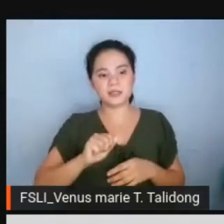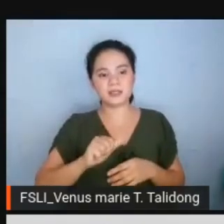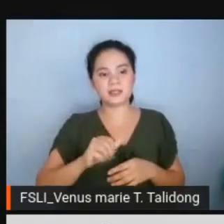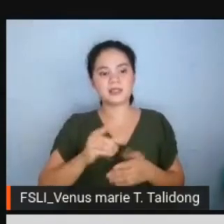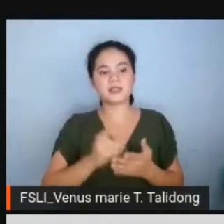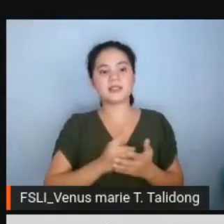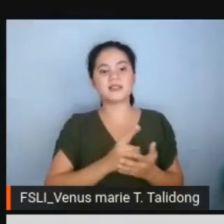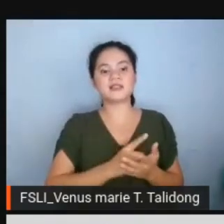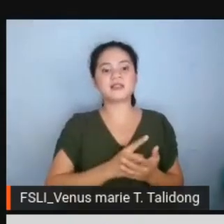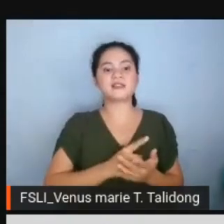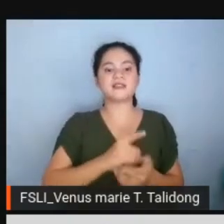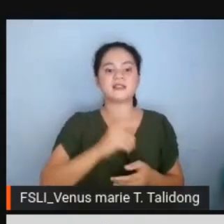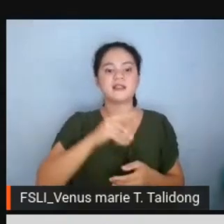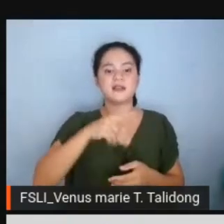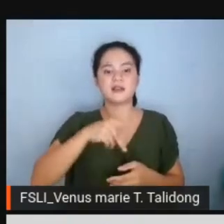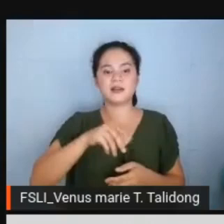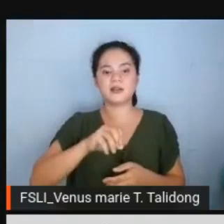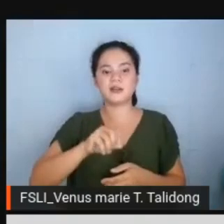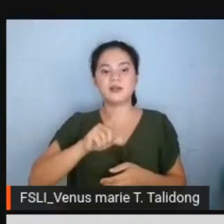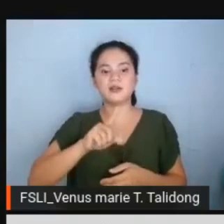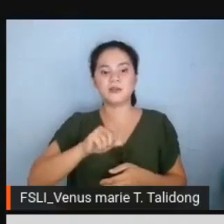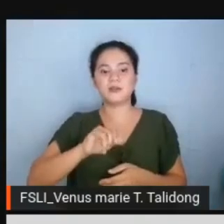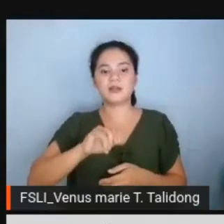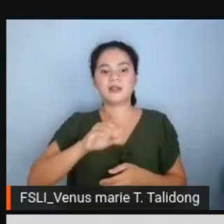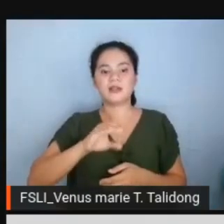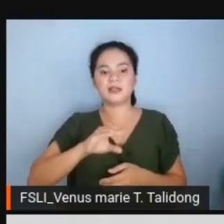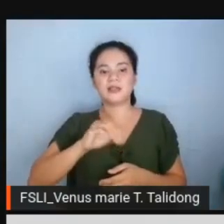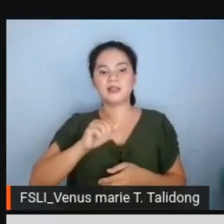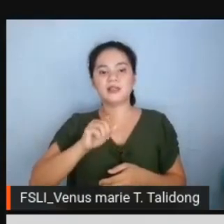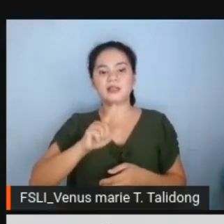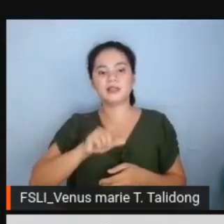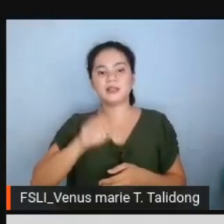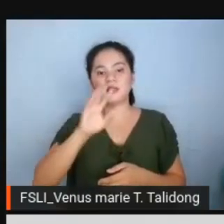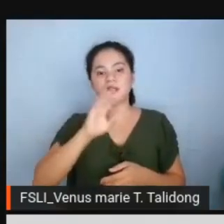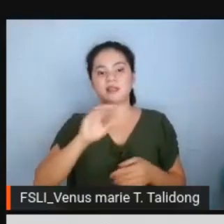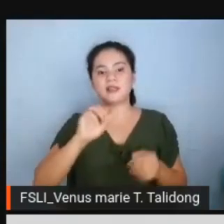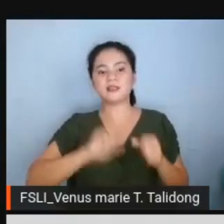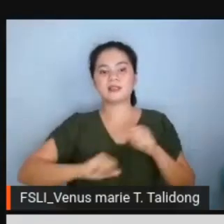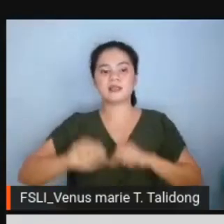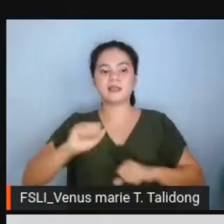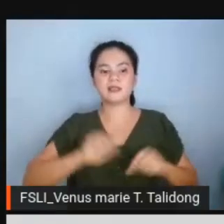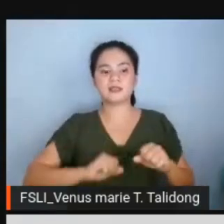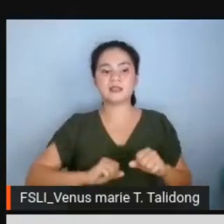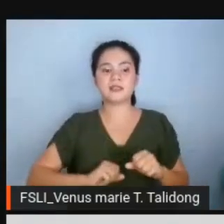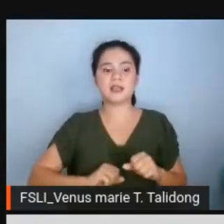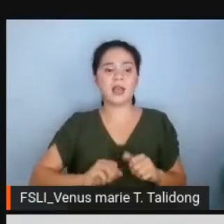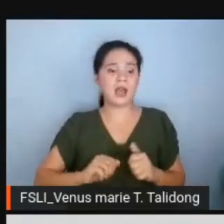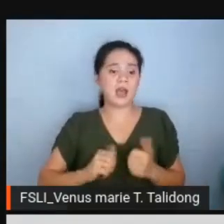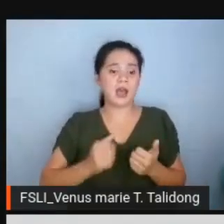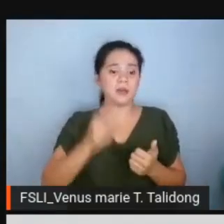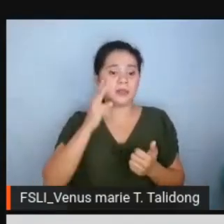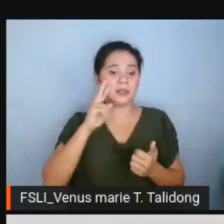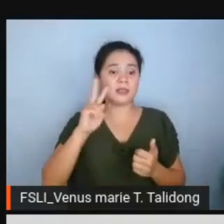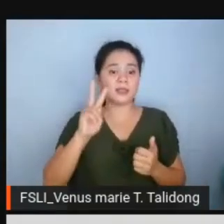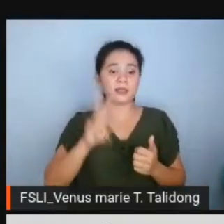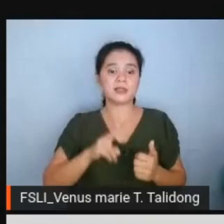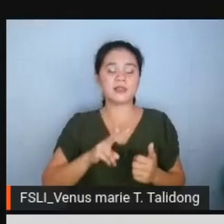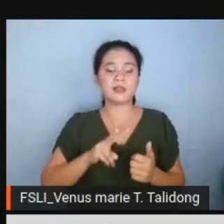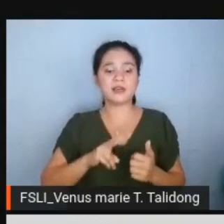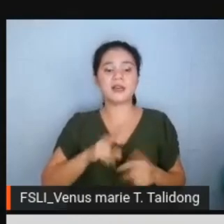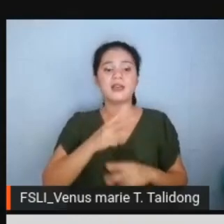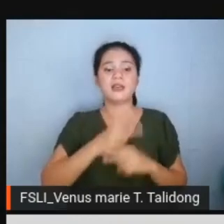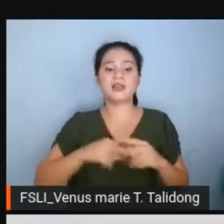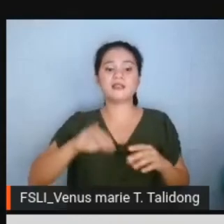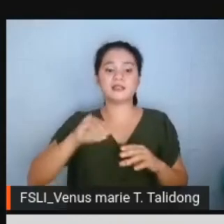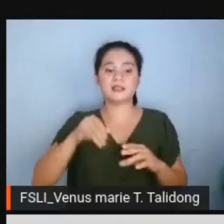And paano ko nga ba nakita itong Hands in Inclusion Pilipinas? Early last